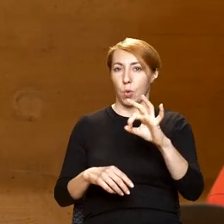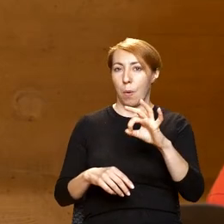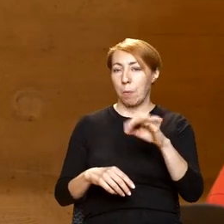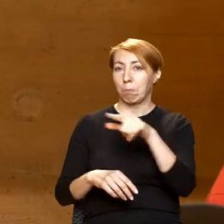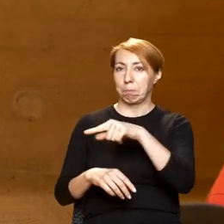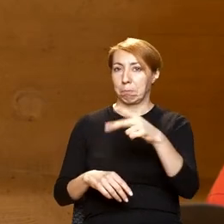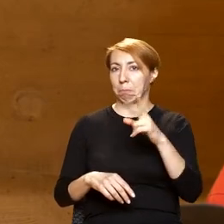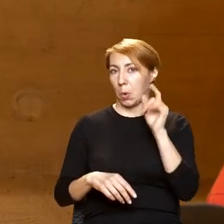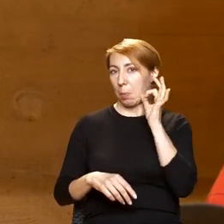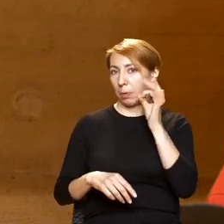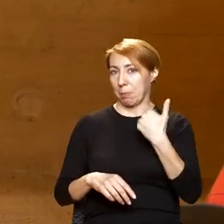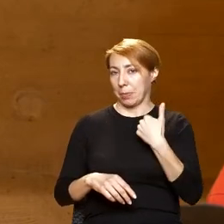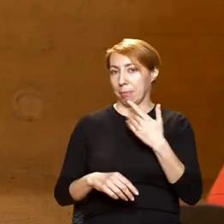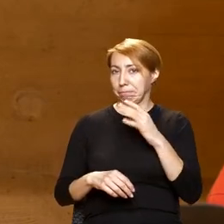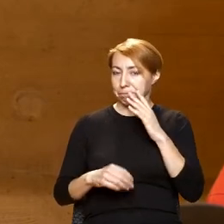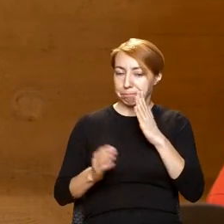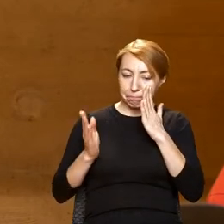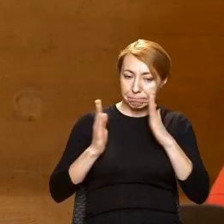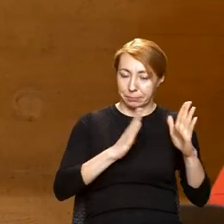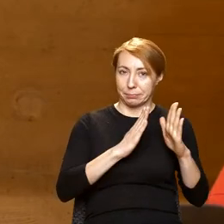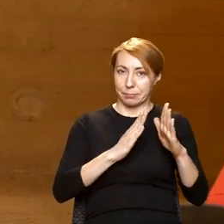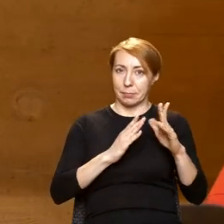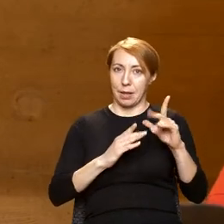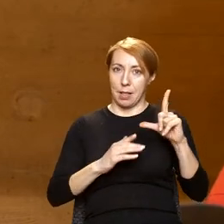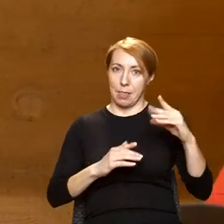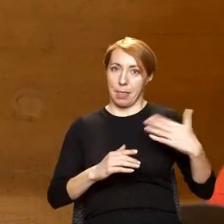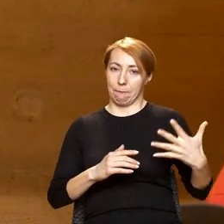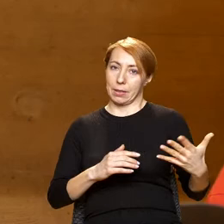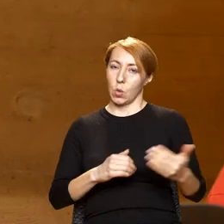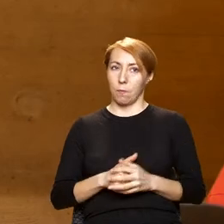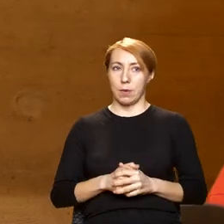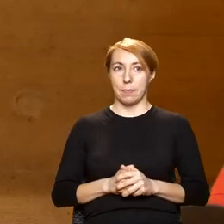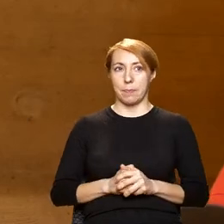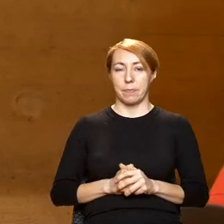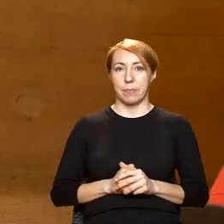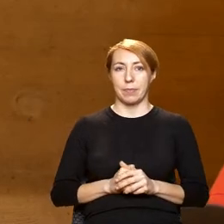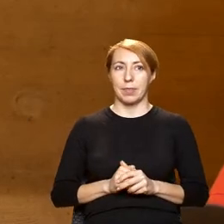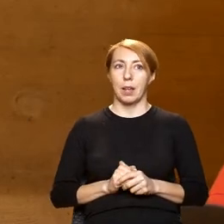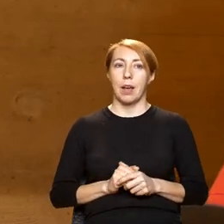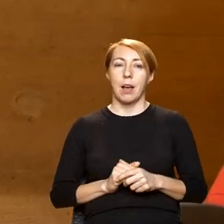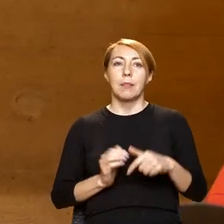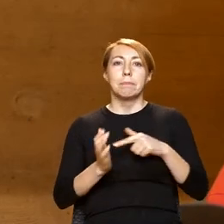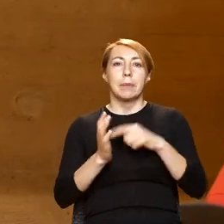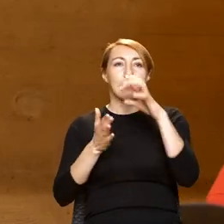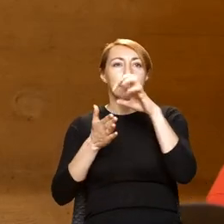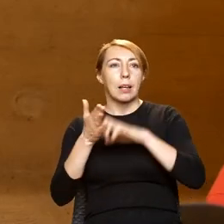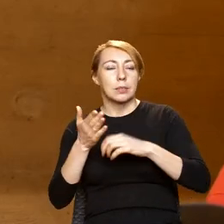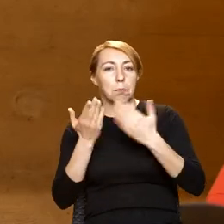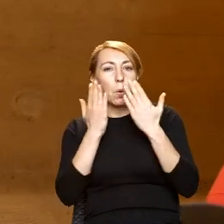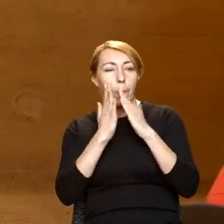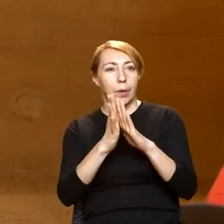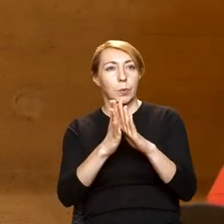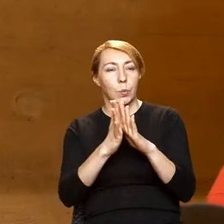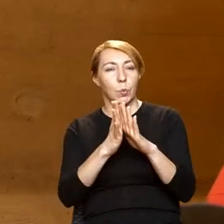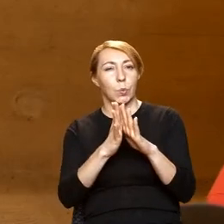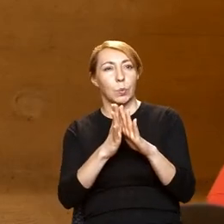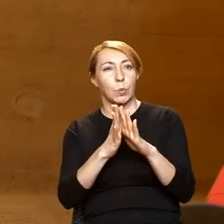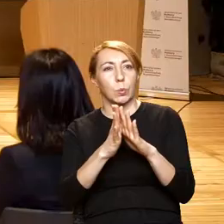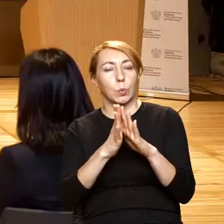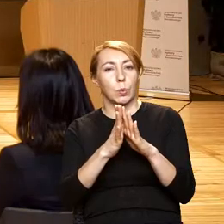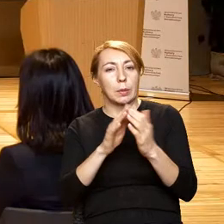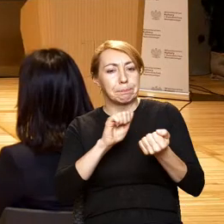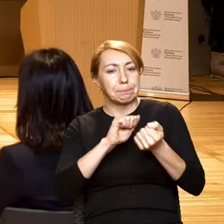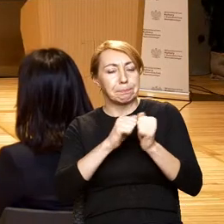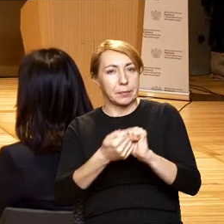lewicowe, nazwijmy je tak po prostu. Tak, no zresztą ten, w ogóle ten tekst, on pokazuje takie przejście obu